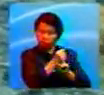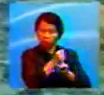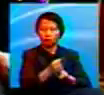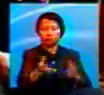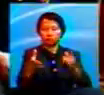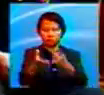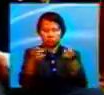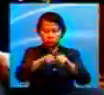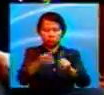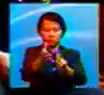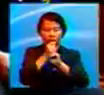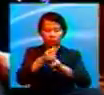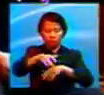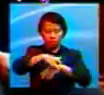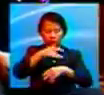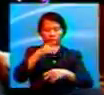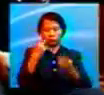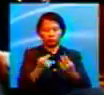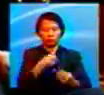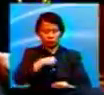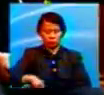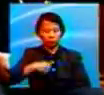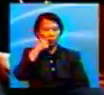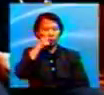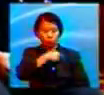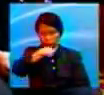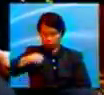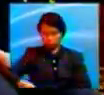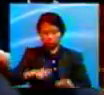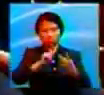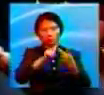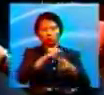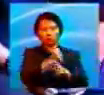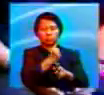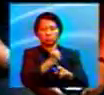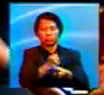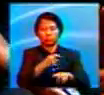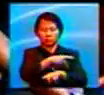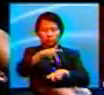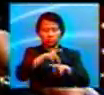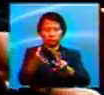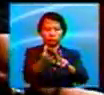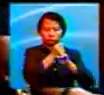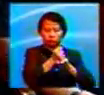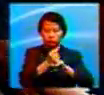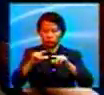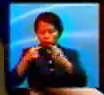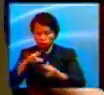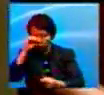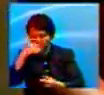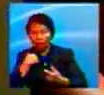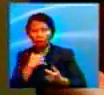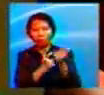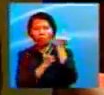insiden penculikan awal bulan ini, seorang pelancong wanita warga China dan seorang pekerja wanita warga Filipina diculik sekumpulan lelaki